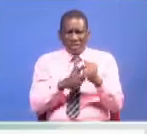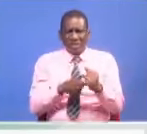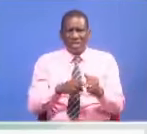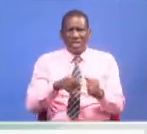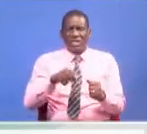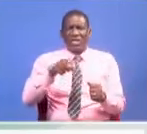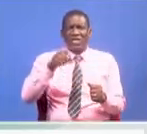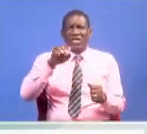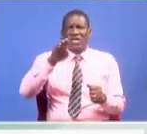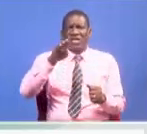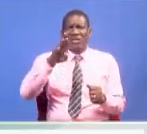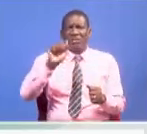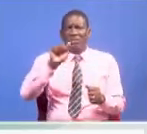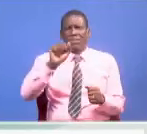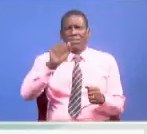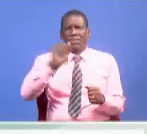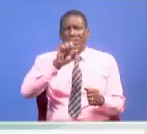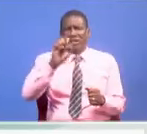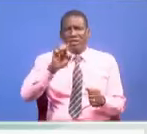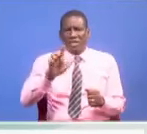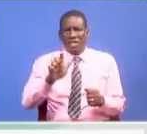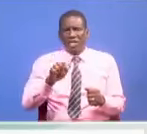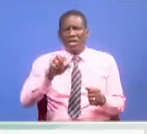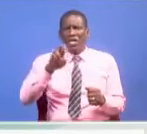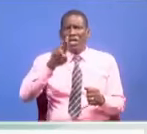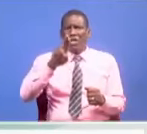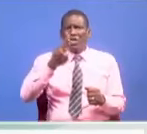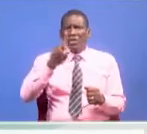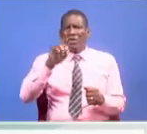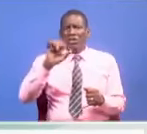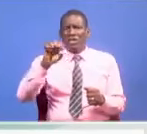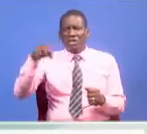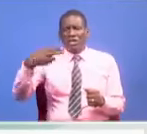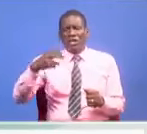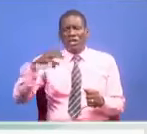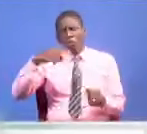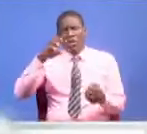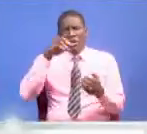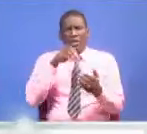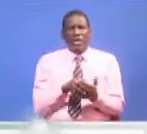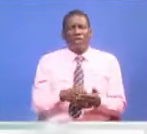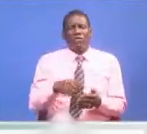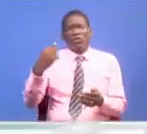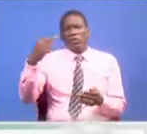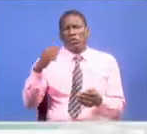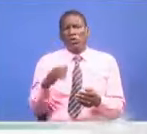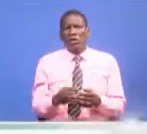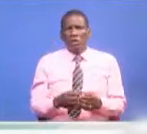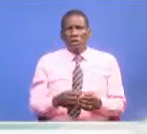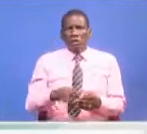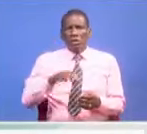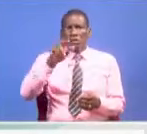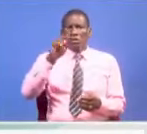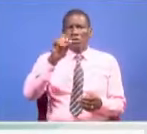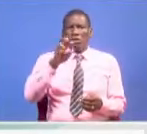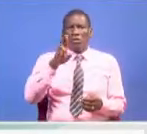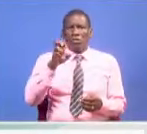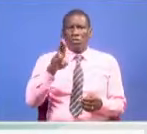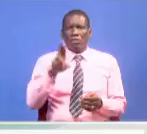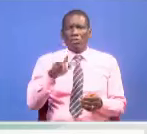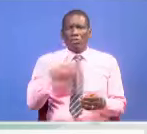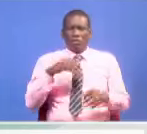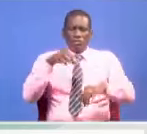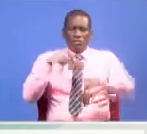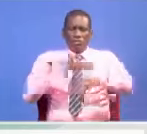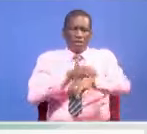Rio de Janeiro, Brazil, Rudisha alitetea dhahabu yake na ya tatu mtawalia kwa Kenya. Emmanuel Korir, ambaye amekumbwa na